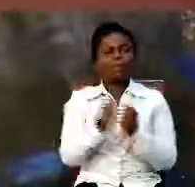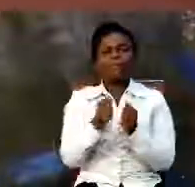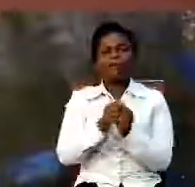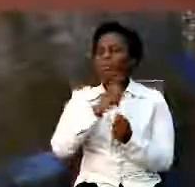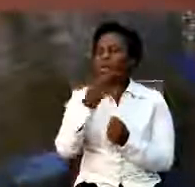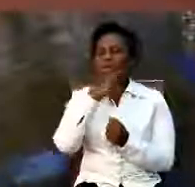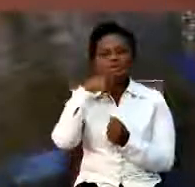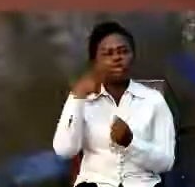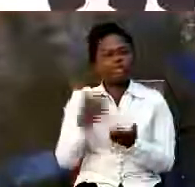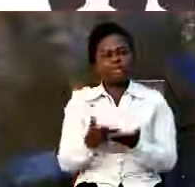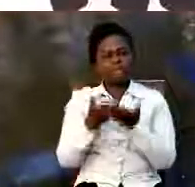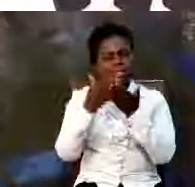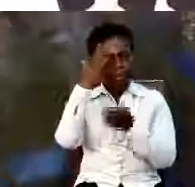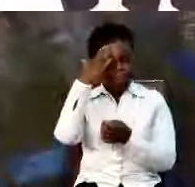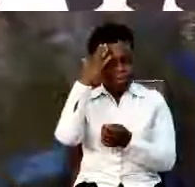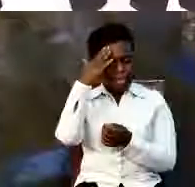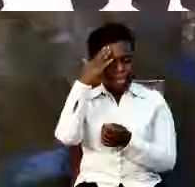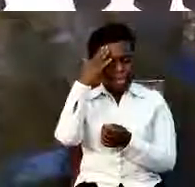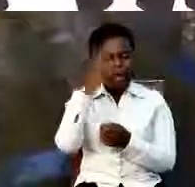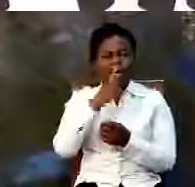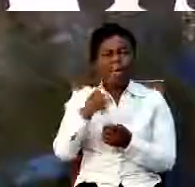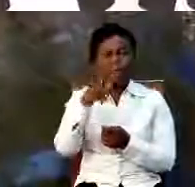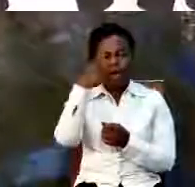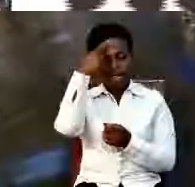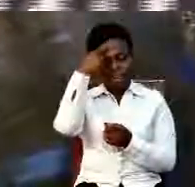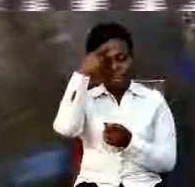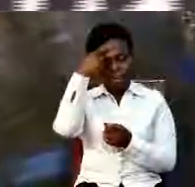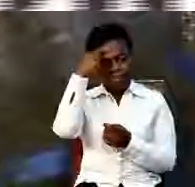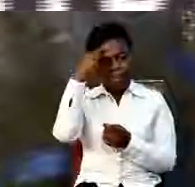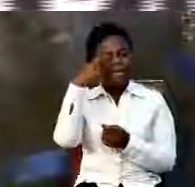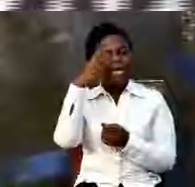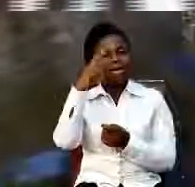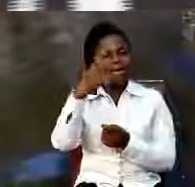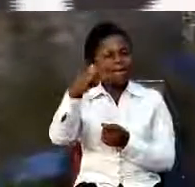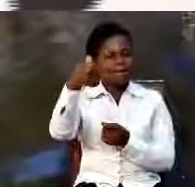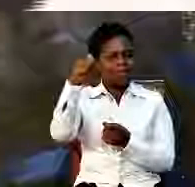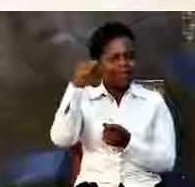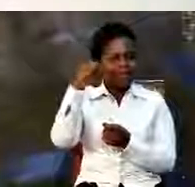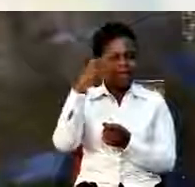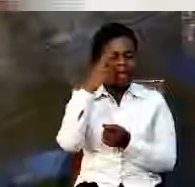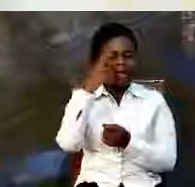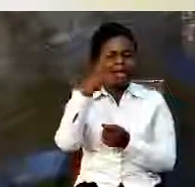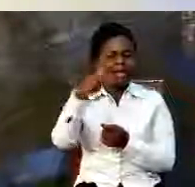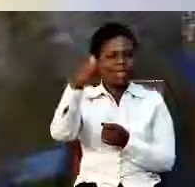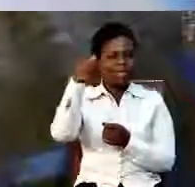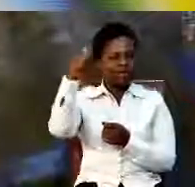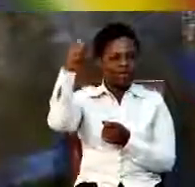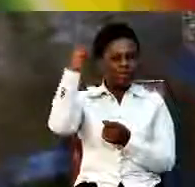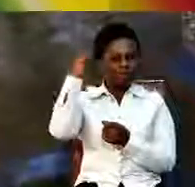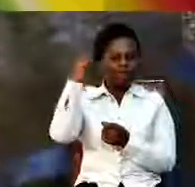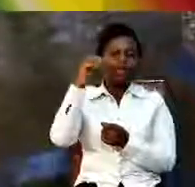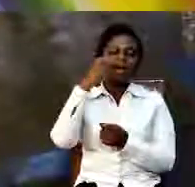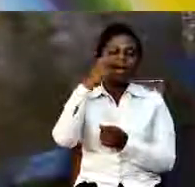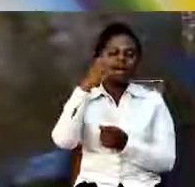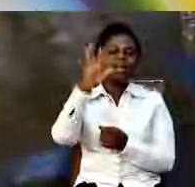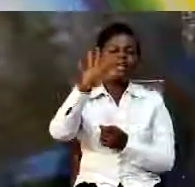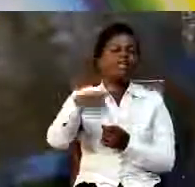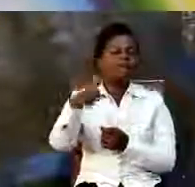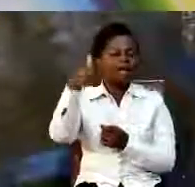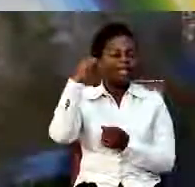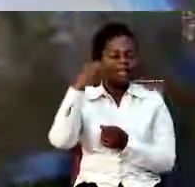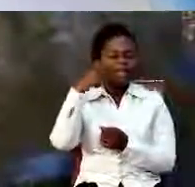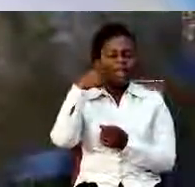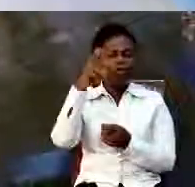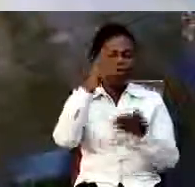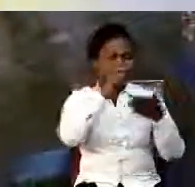hayatoshi kumsaidia kuelewa kama anaweza kukuamini, anaangalia jana, anaangalia juzi, anaangalia mwaka jana kuona kama